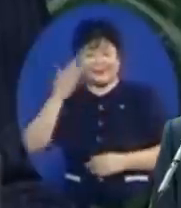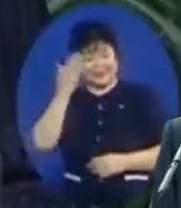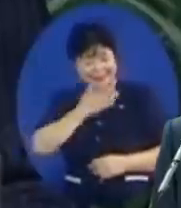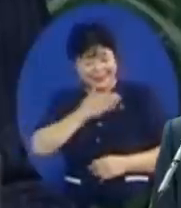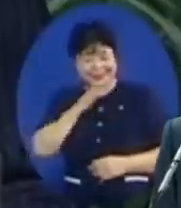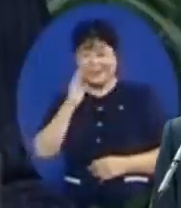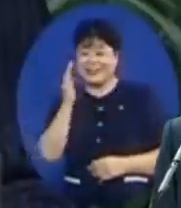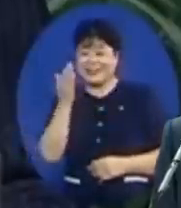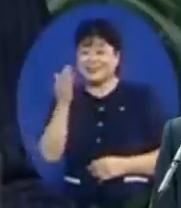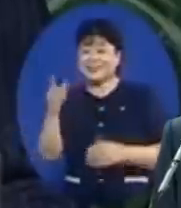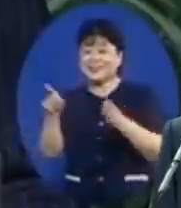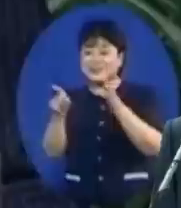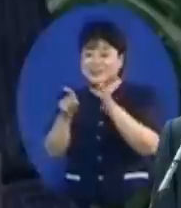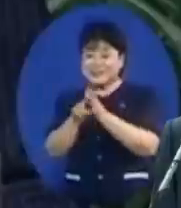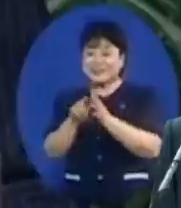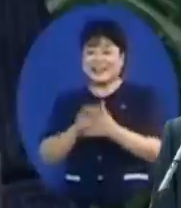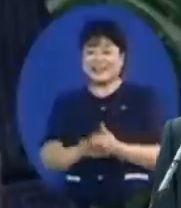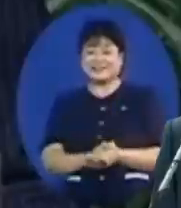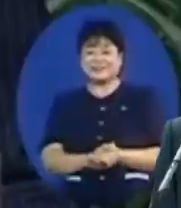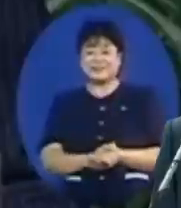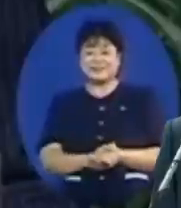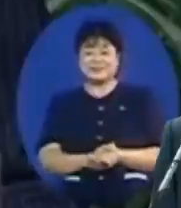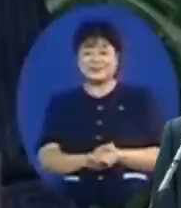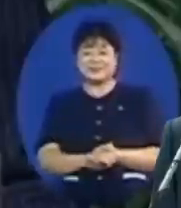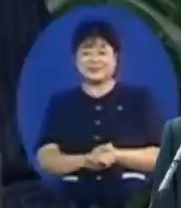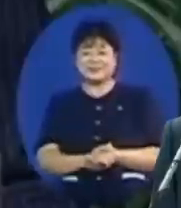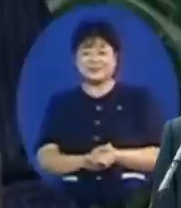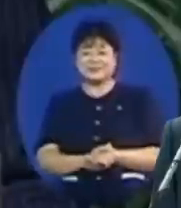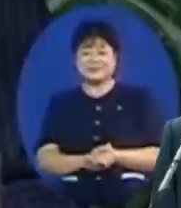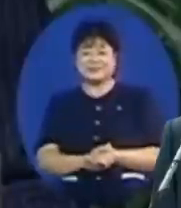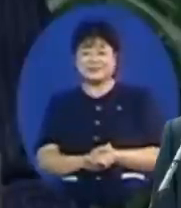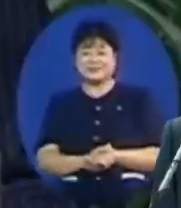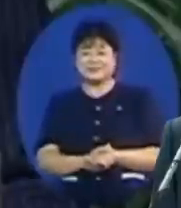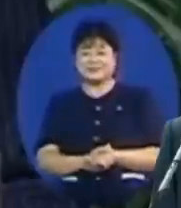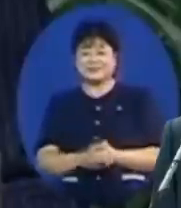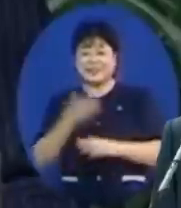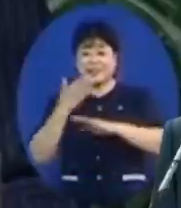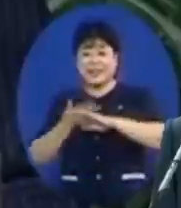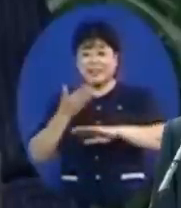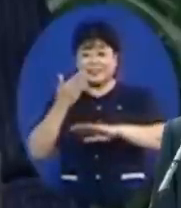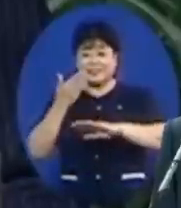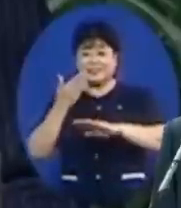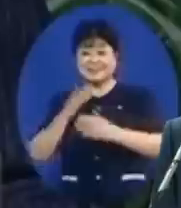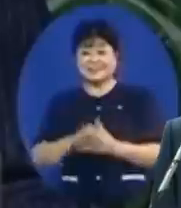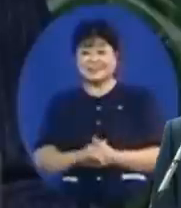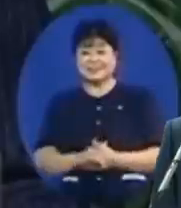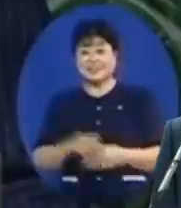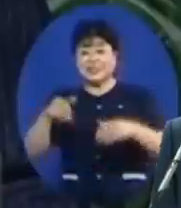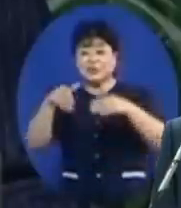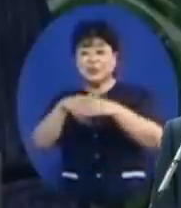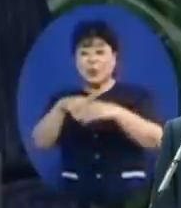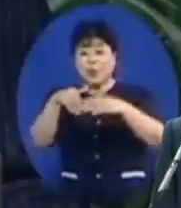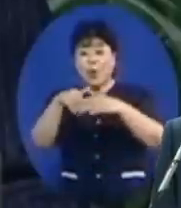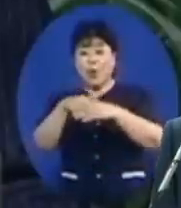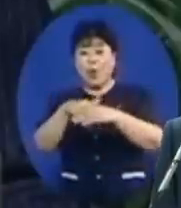깨끗이 씻어지고 마는 것입니다. 다른